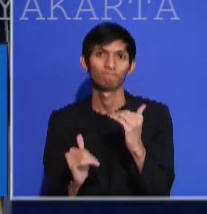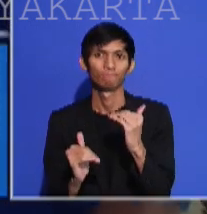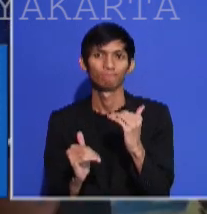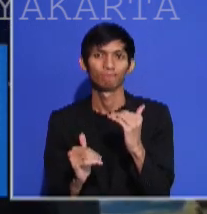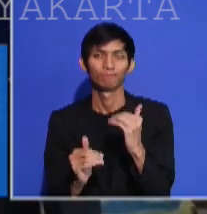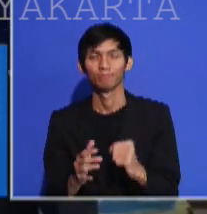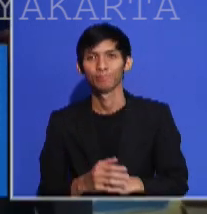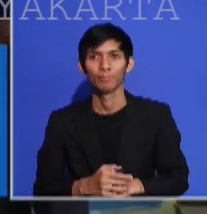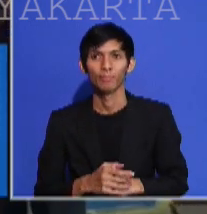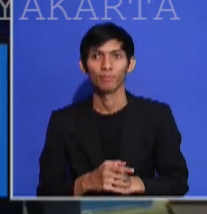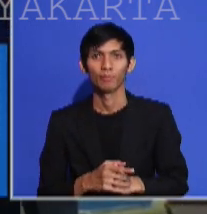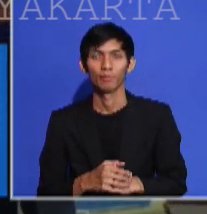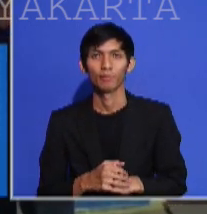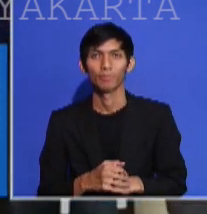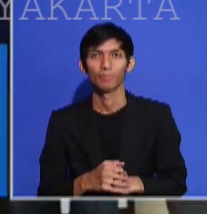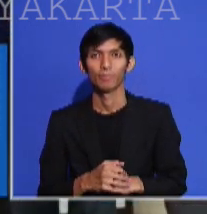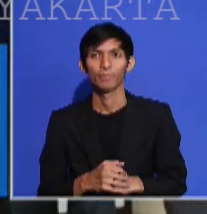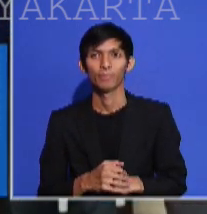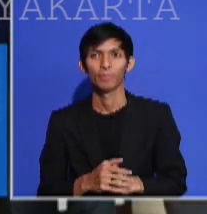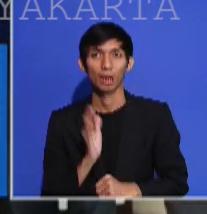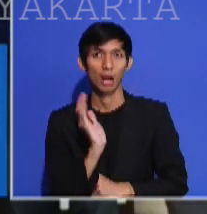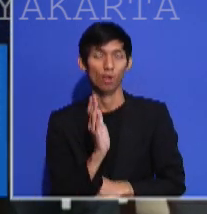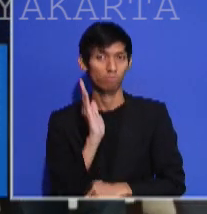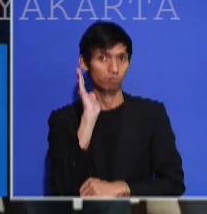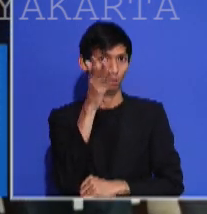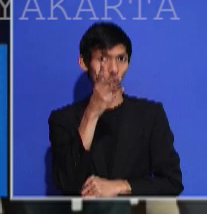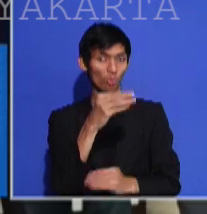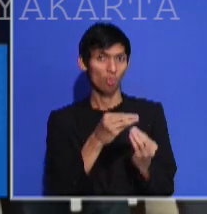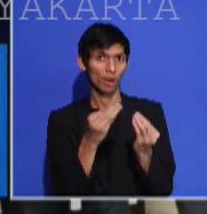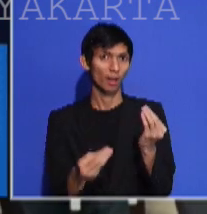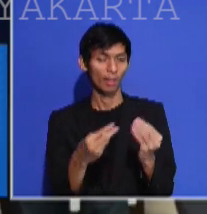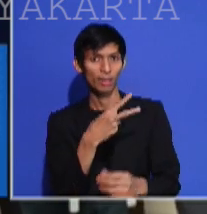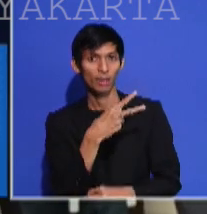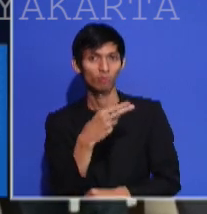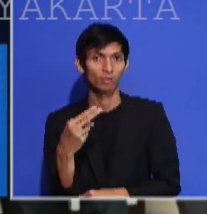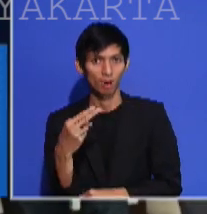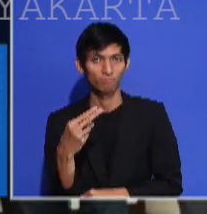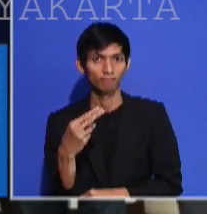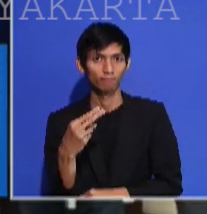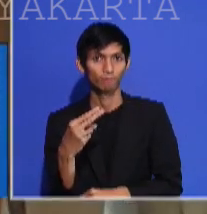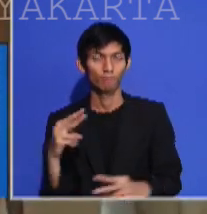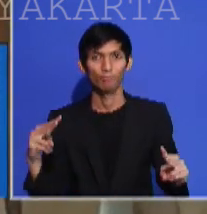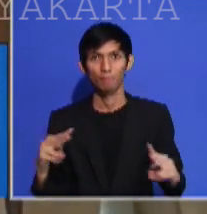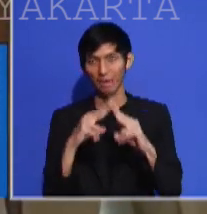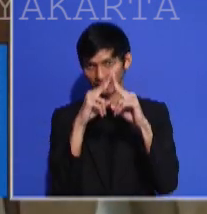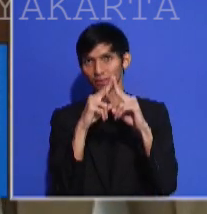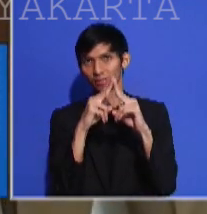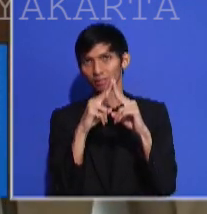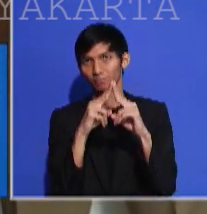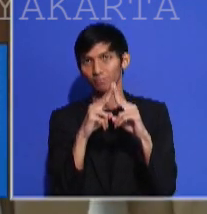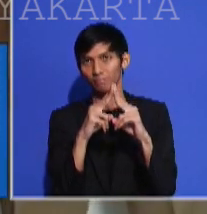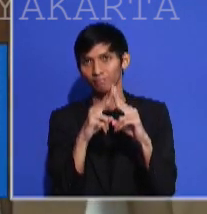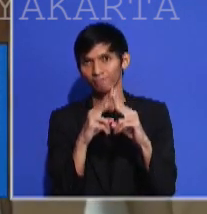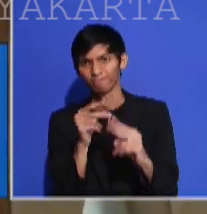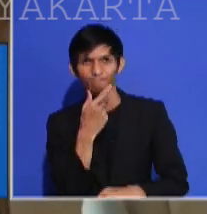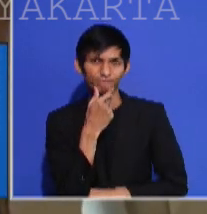gitu Baik kalau dilihat besok akan mewakili Indonesia di Prancis kira-kira ee Negara mana yang